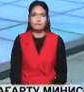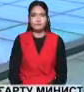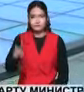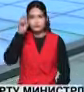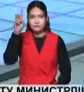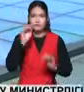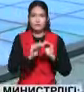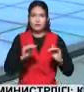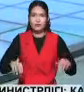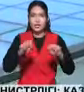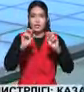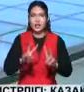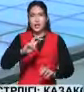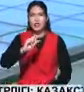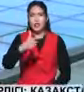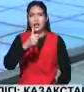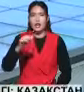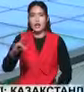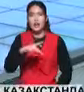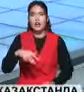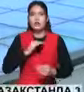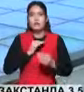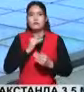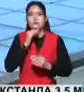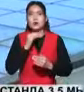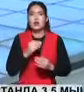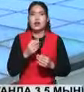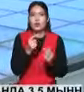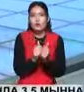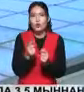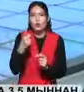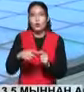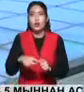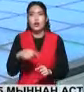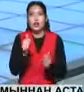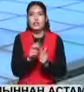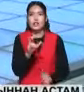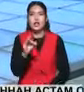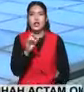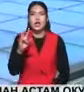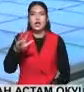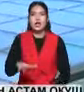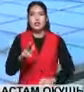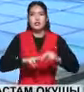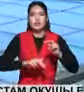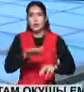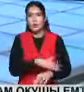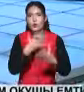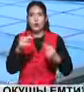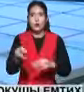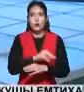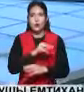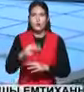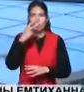Елдегі балаларға арналған лагерлердің тозығы жетіп, қирауға жақын басым бөлігі кеңес кезінде салынған содан бері жөндеу